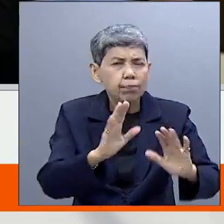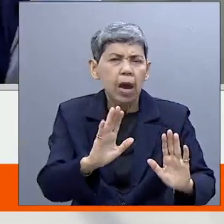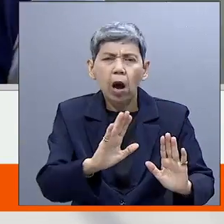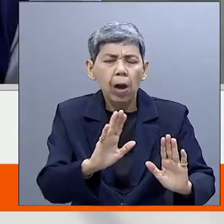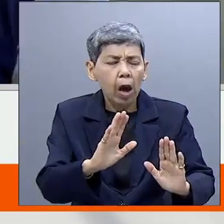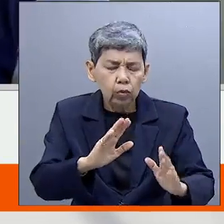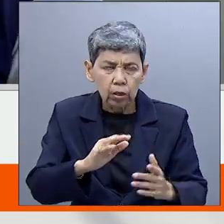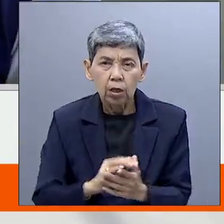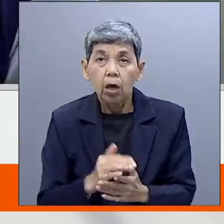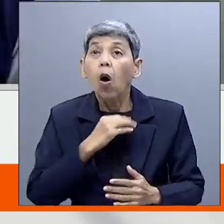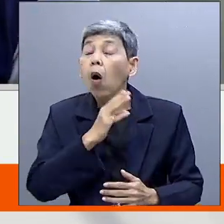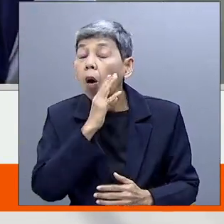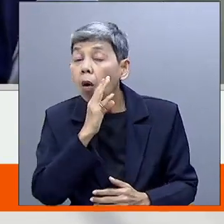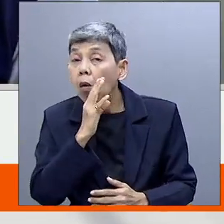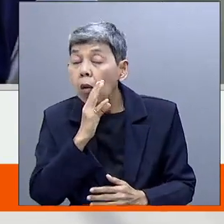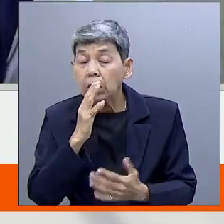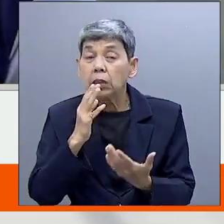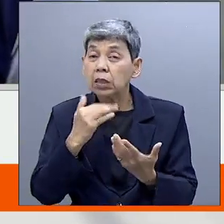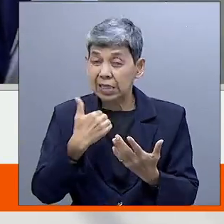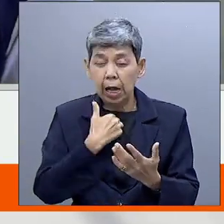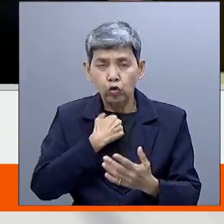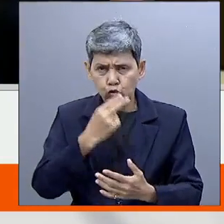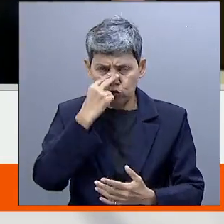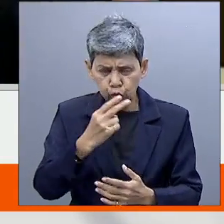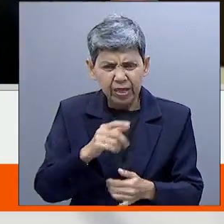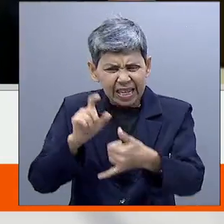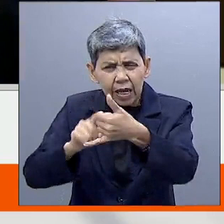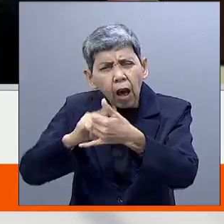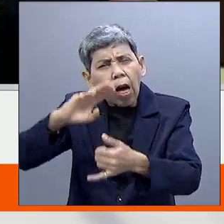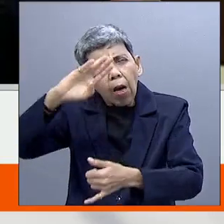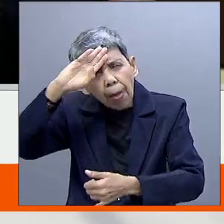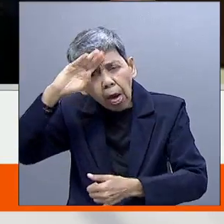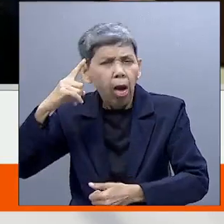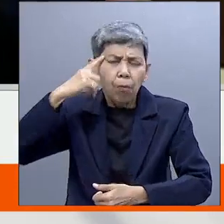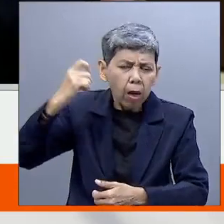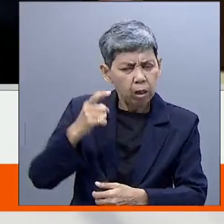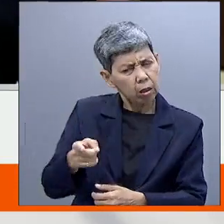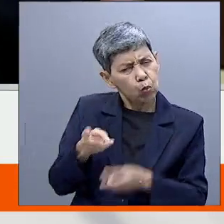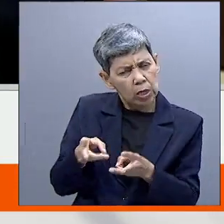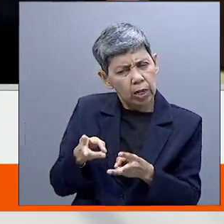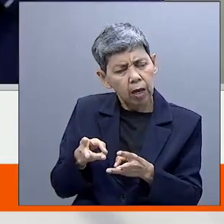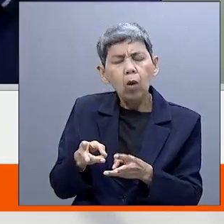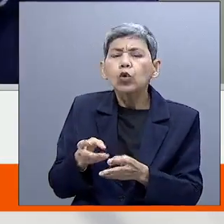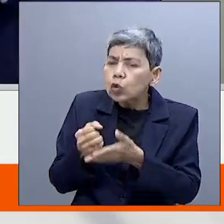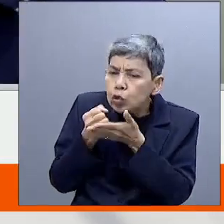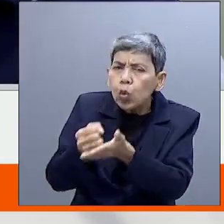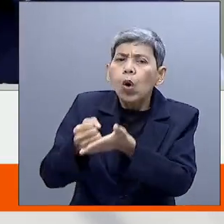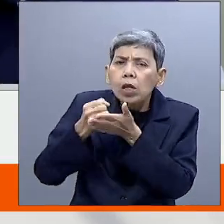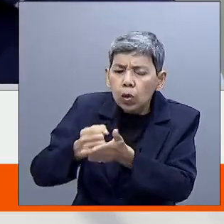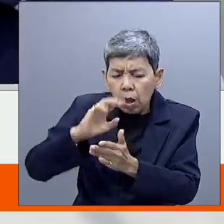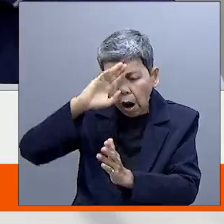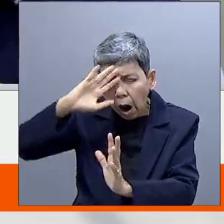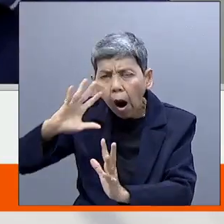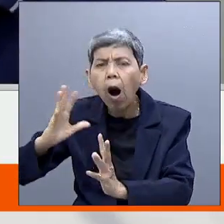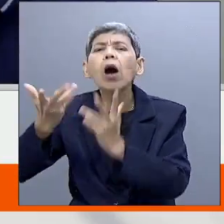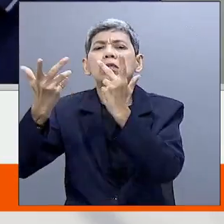ากแต่ว่าให้ความสนใจว่าคนที่ป่วยทางจิตทุกคนต้องได้รับการรักษาอย่าไปทิ้งให้เรื้อรังเพราะการทิ้